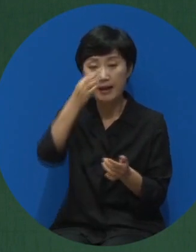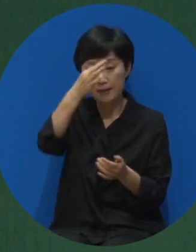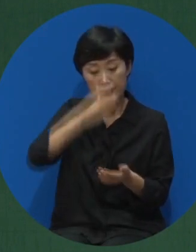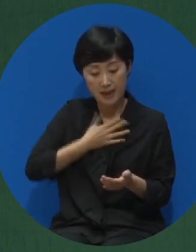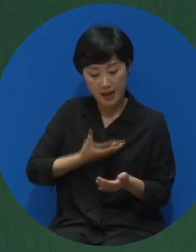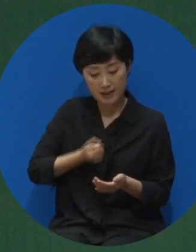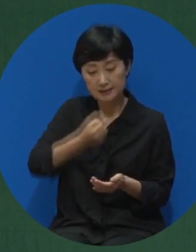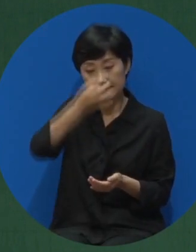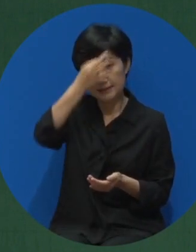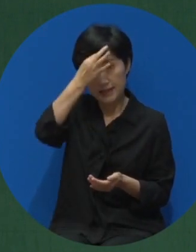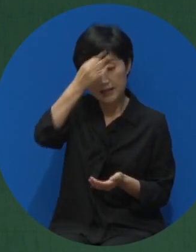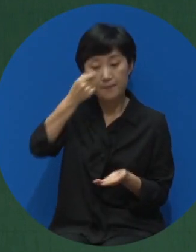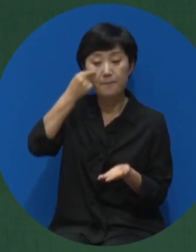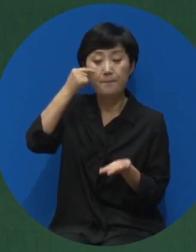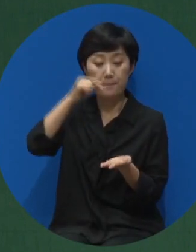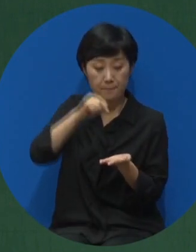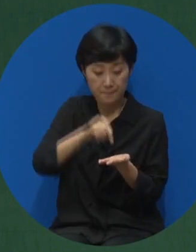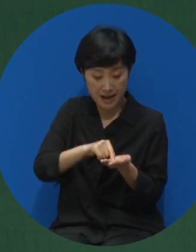나의